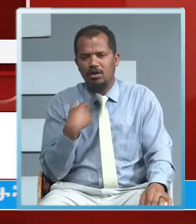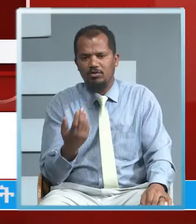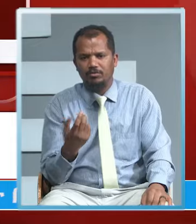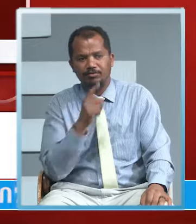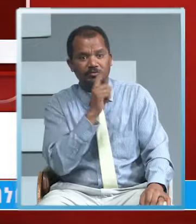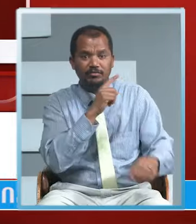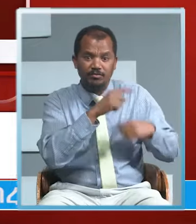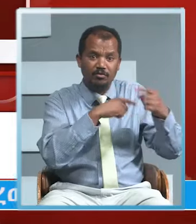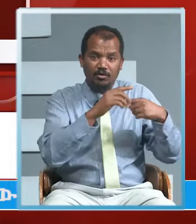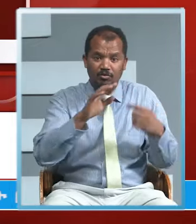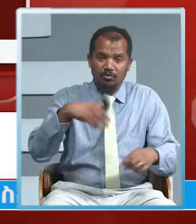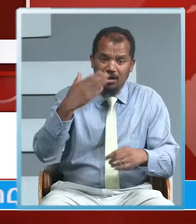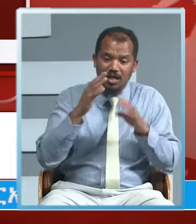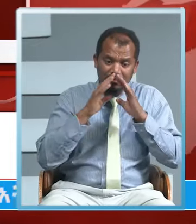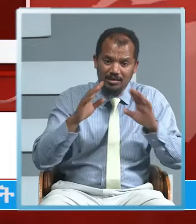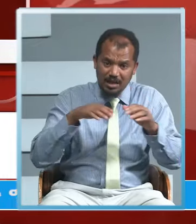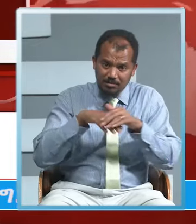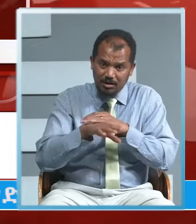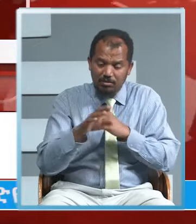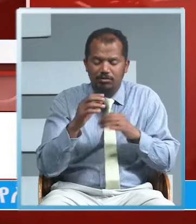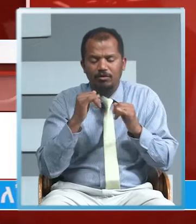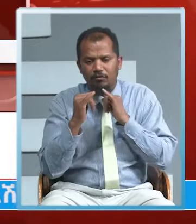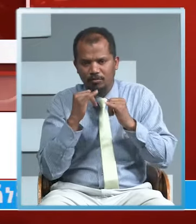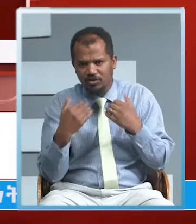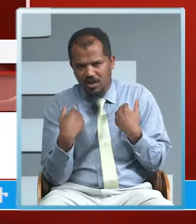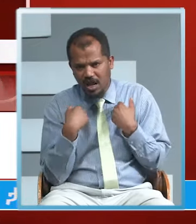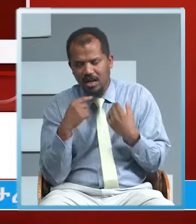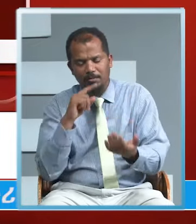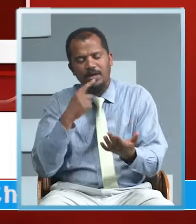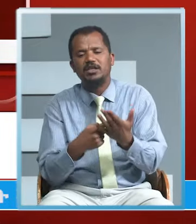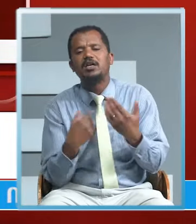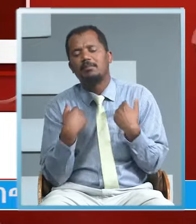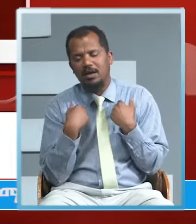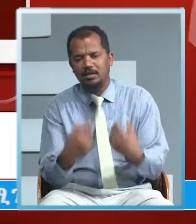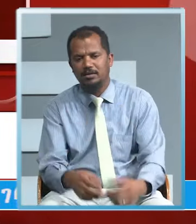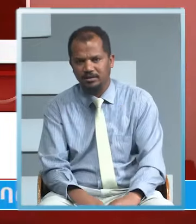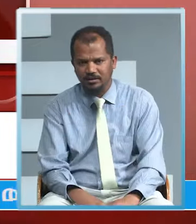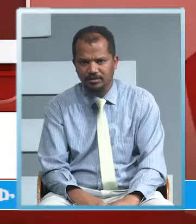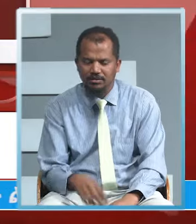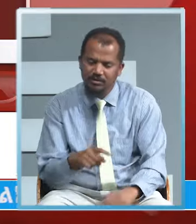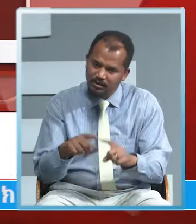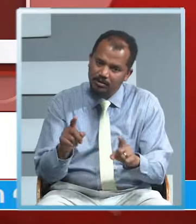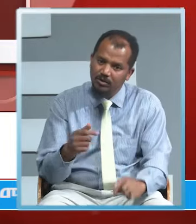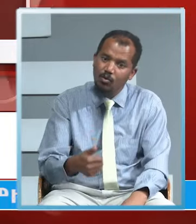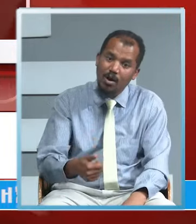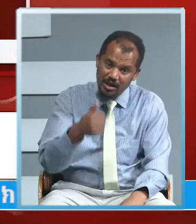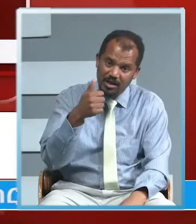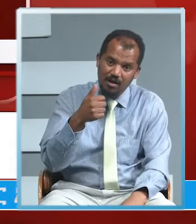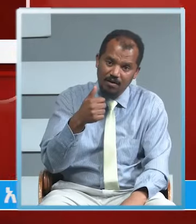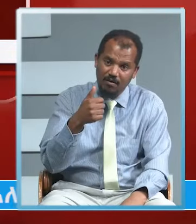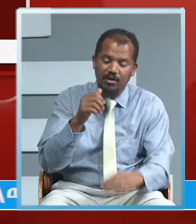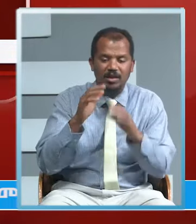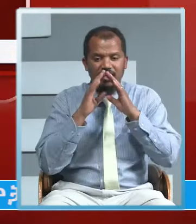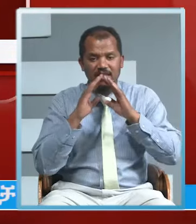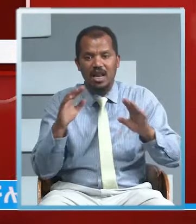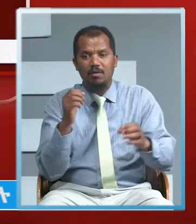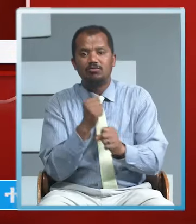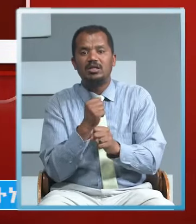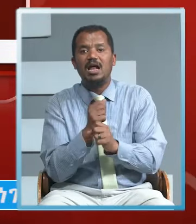እዛ ከሄዱ በኋላ በሰላም እንደገቡ ኢንፎርሜሽን አለን መረጃም ያለን እሱ ነው። ግን ዋናው የሰላሙ